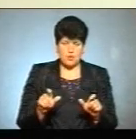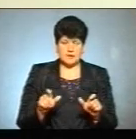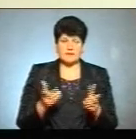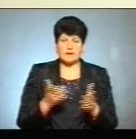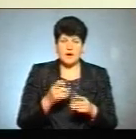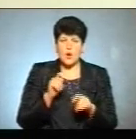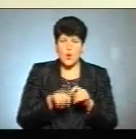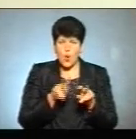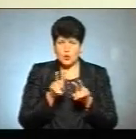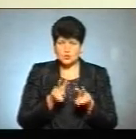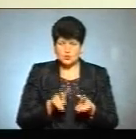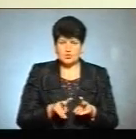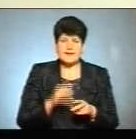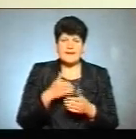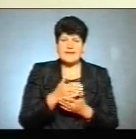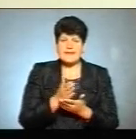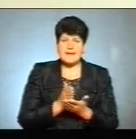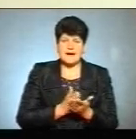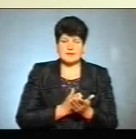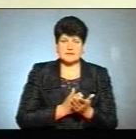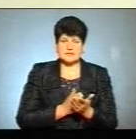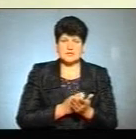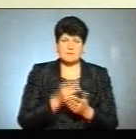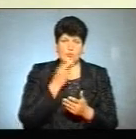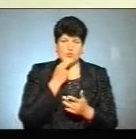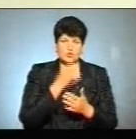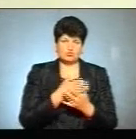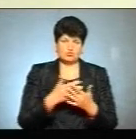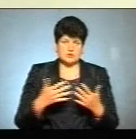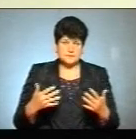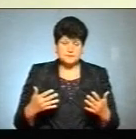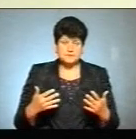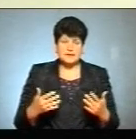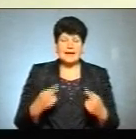яка контролює вже самі якість самих продуктів харчових.